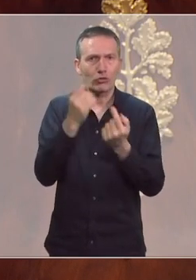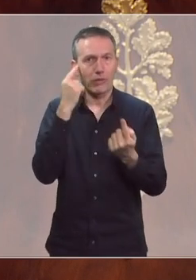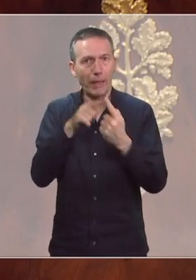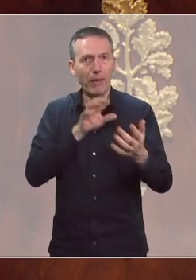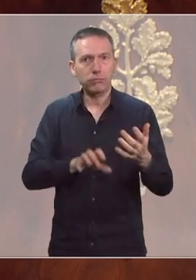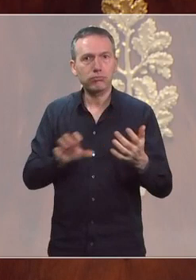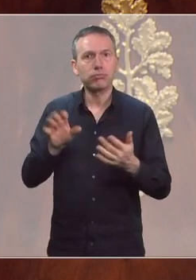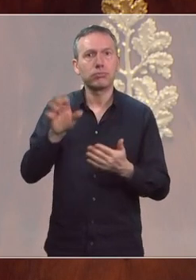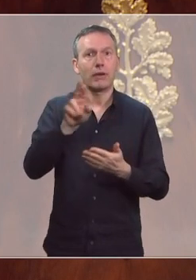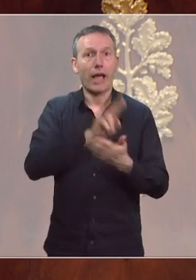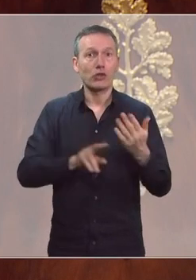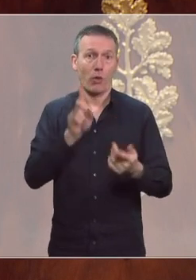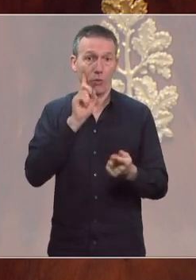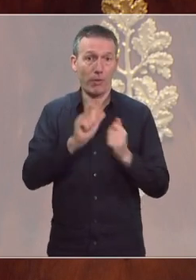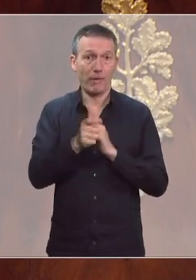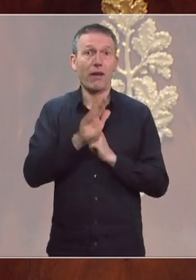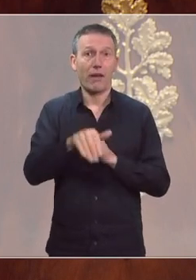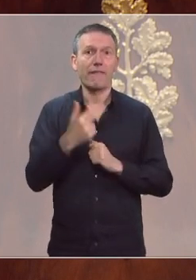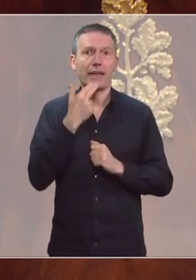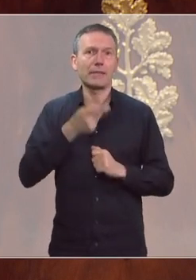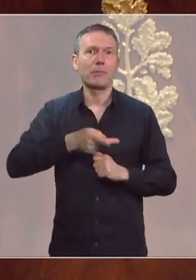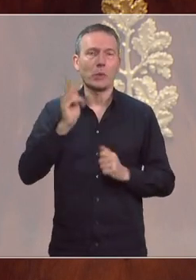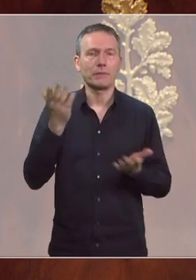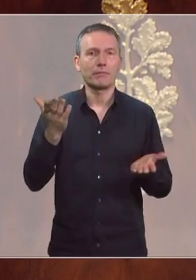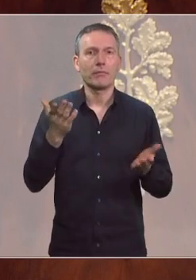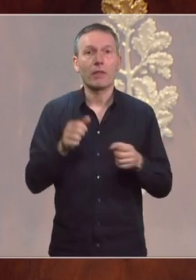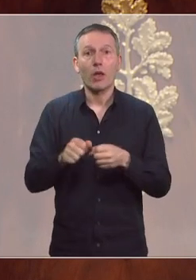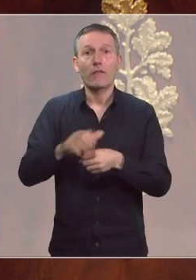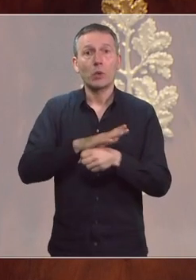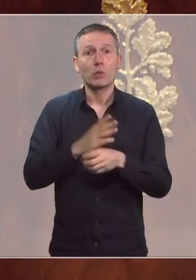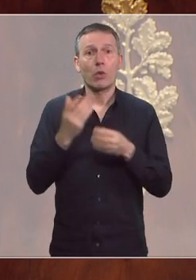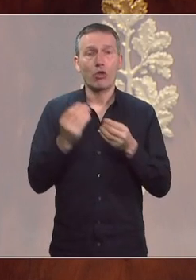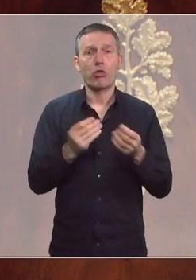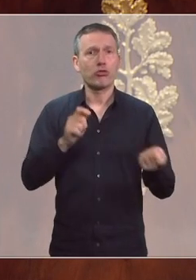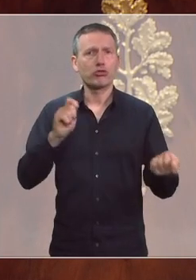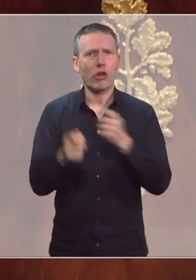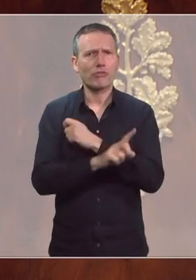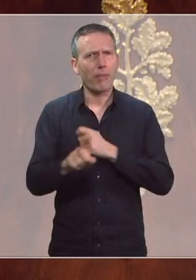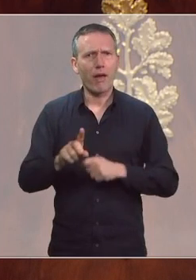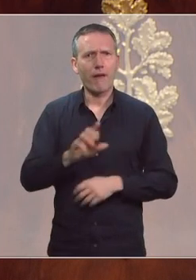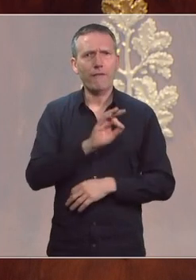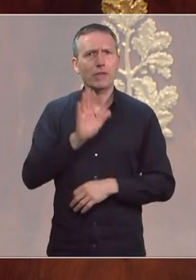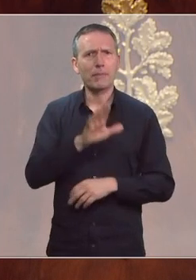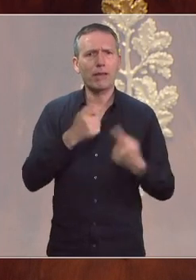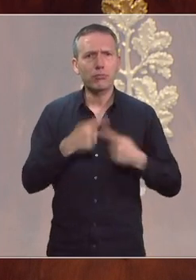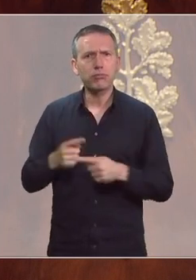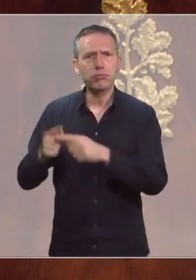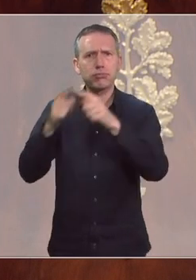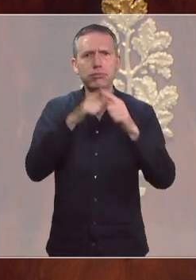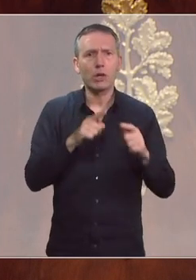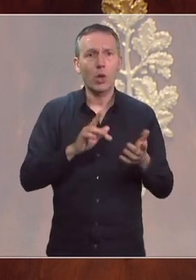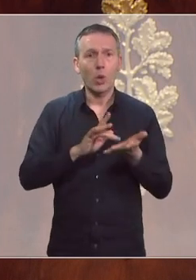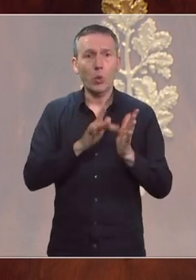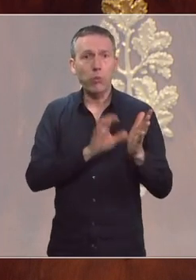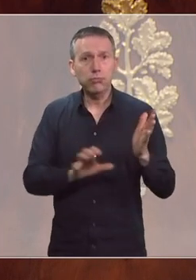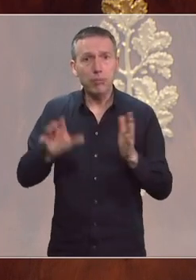car c'est une affaire d'efficacité. Le coronavirus n'a rien changé à la diversité de la France. Nos territoires n'ont pas été touchés partout de